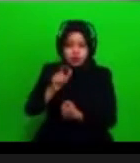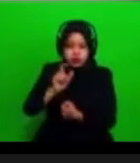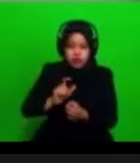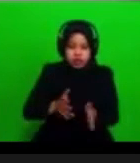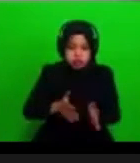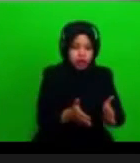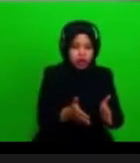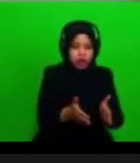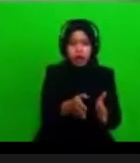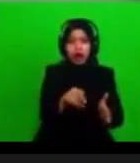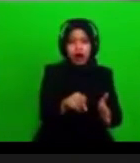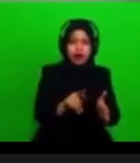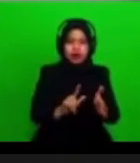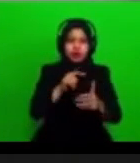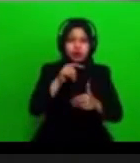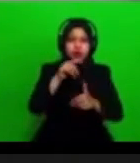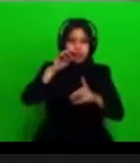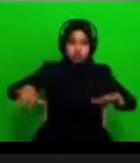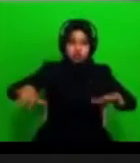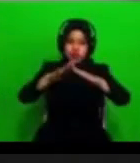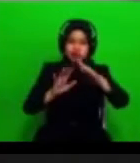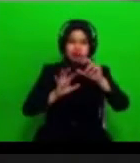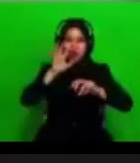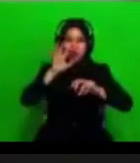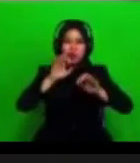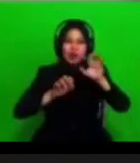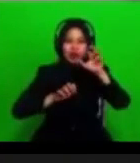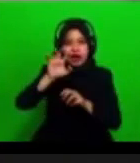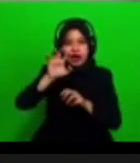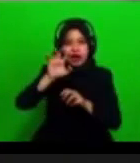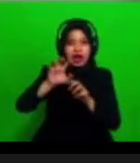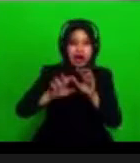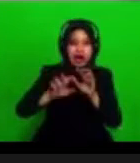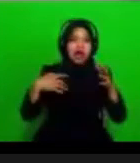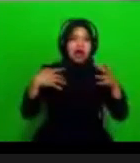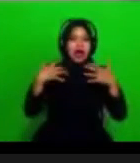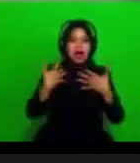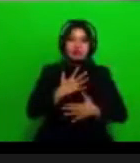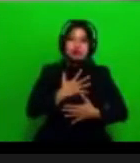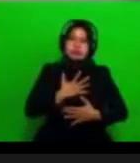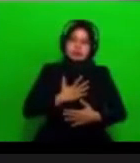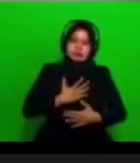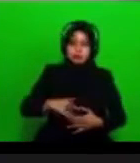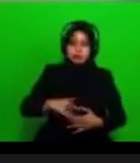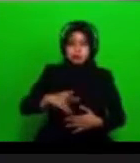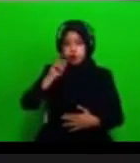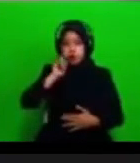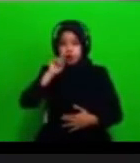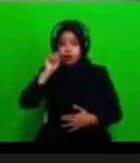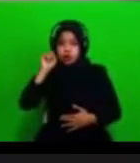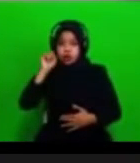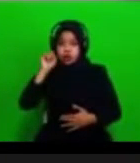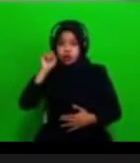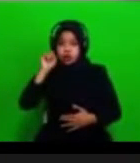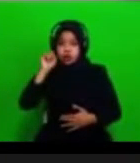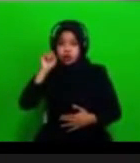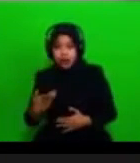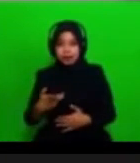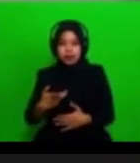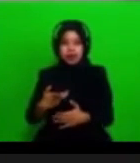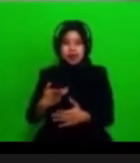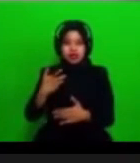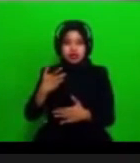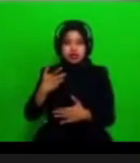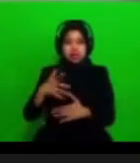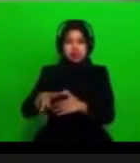raya hingga harus naik di atas bukit, sampai dengan kisah pilu orang tua yang terpaksa harus mencuri